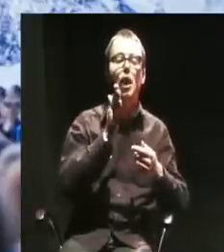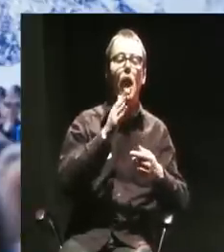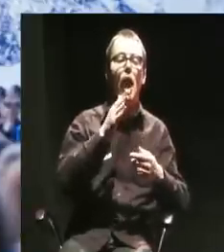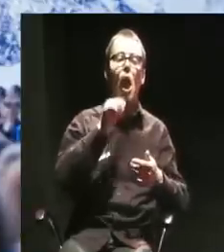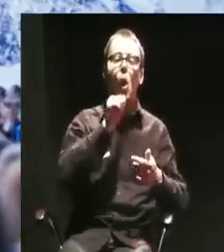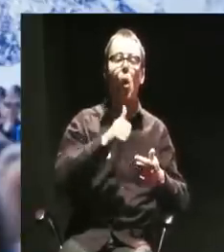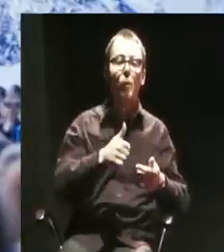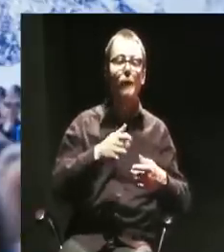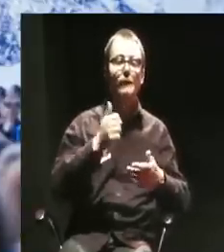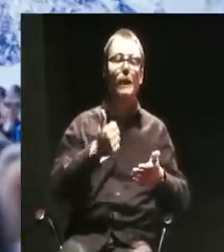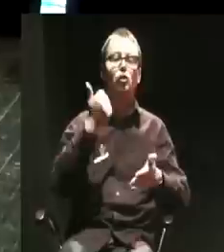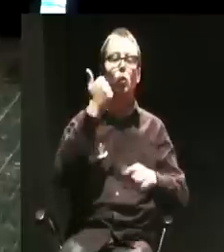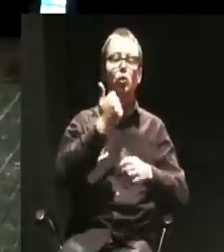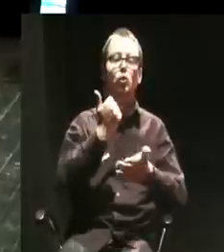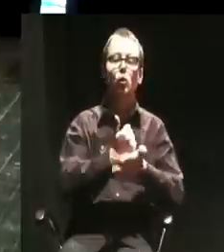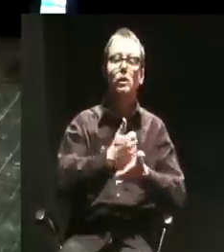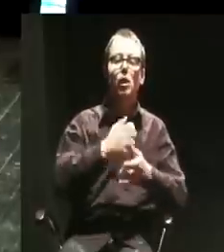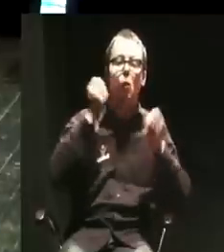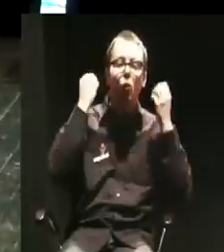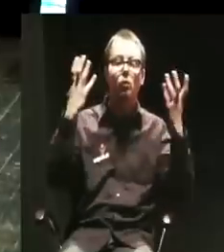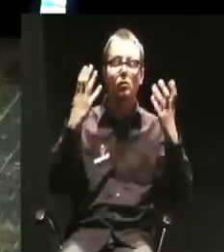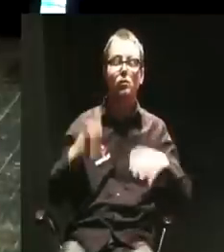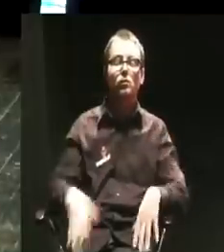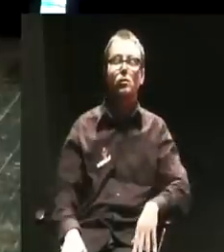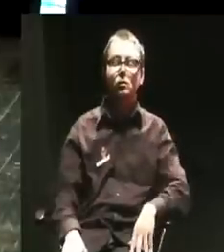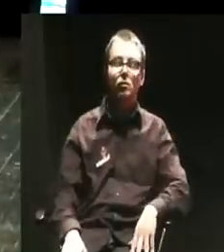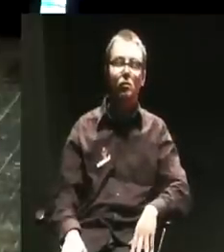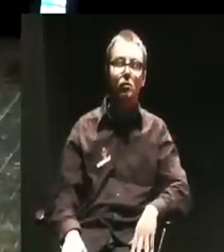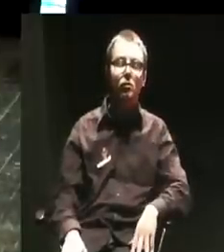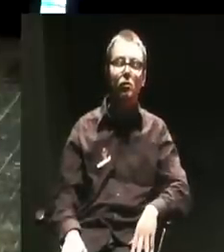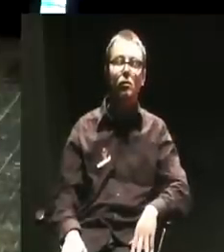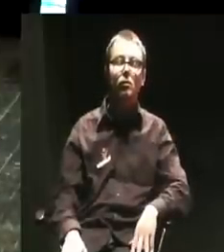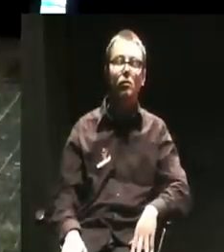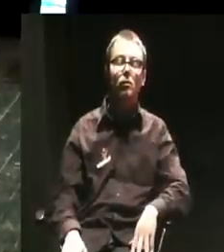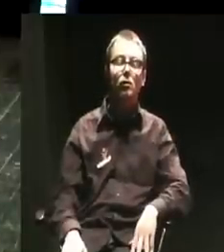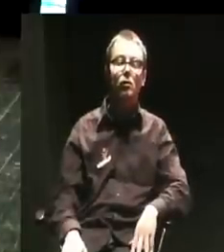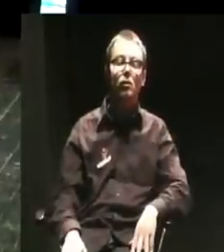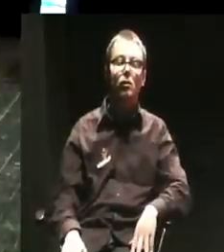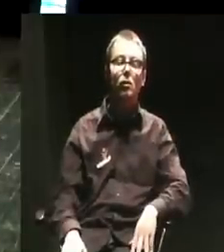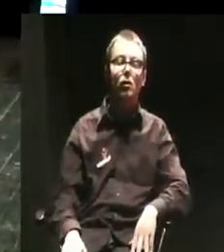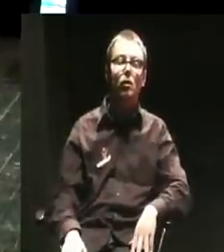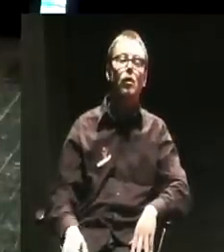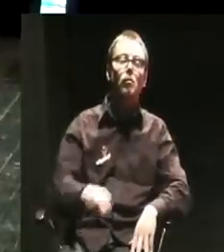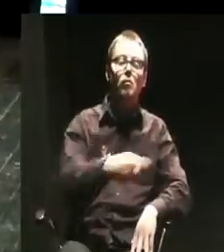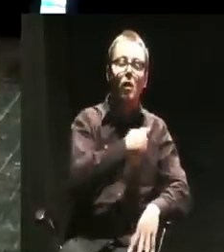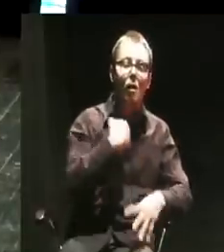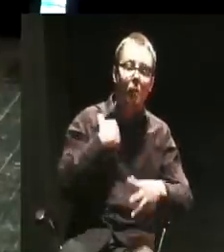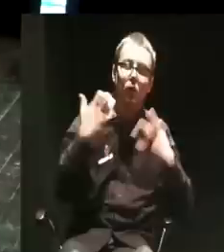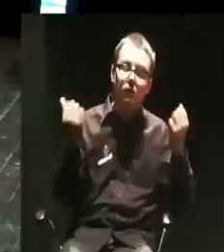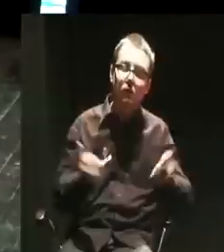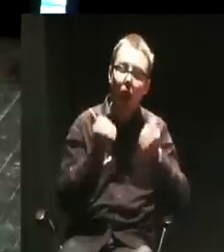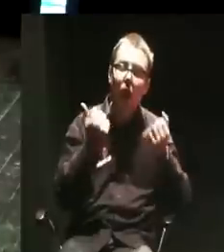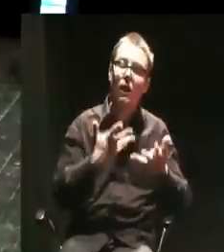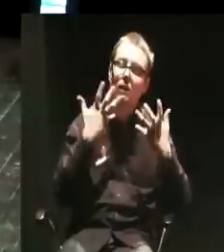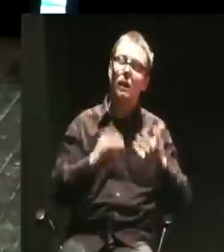21 było bodajże czerwca, wszyscy mówili o tym, że aplikujemy, że chcemy wygrać,